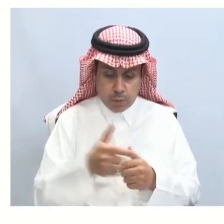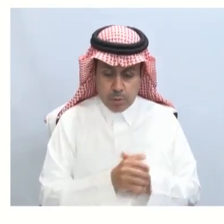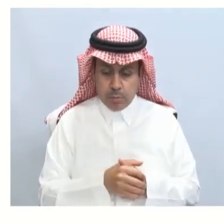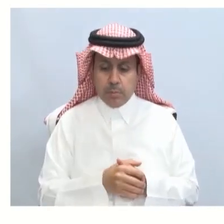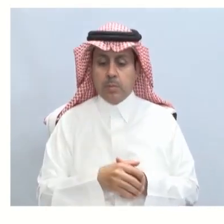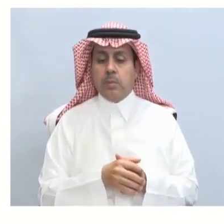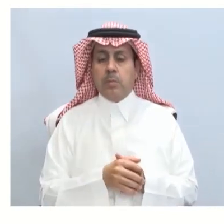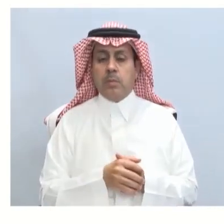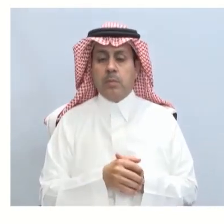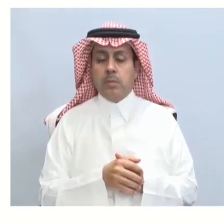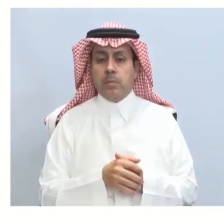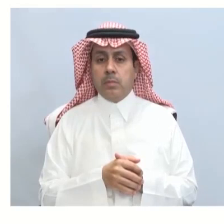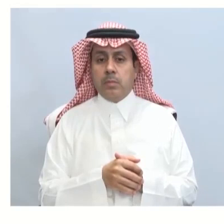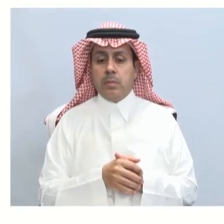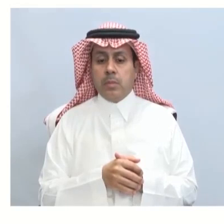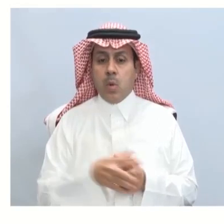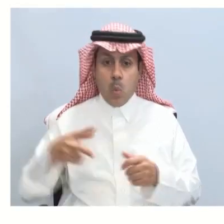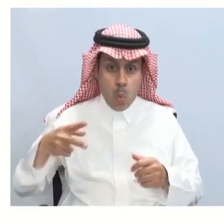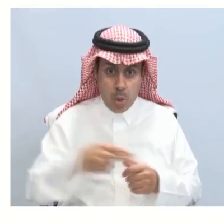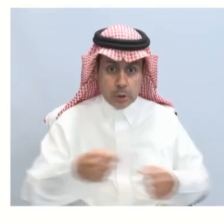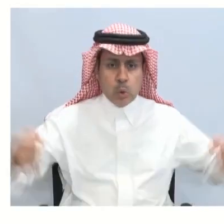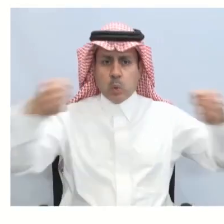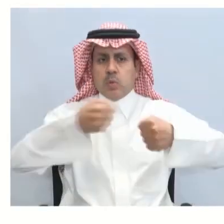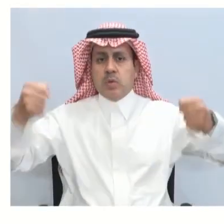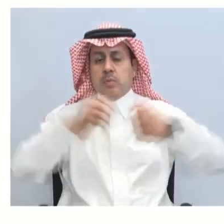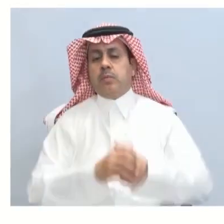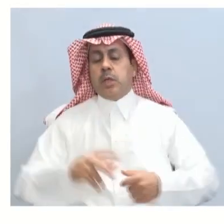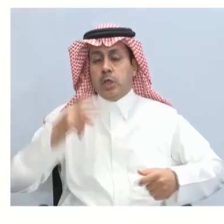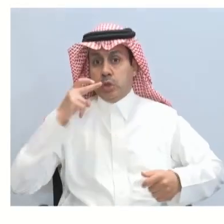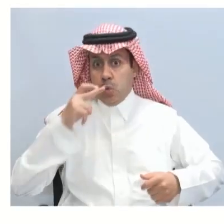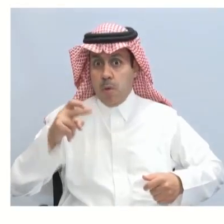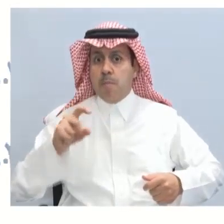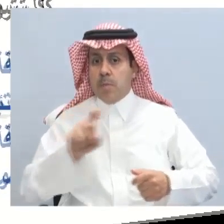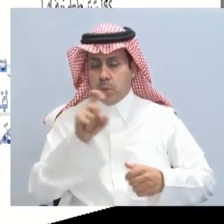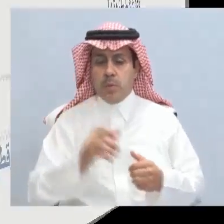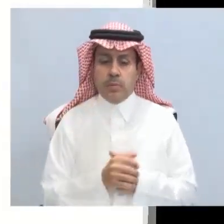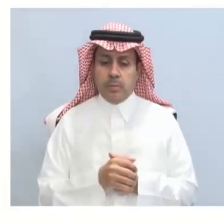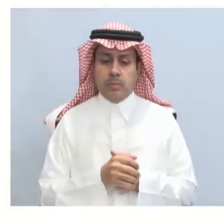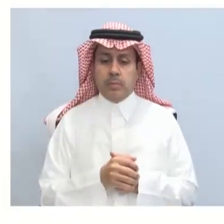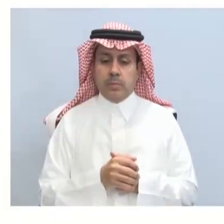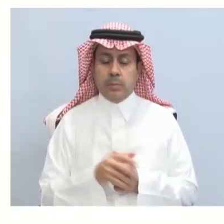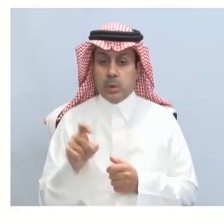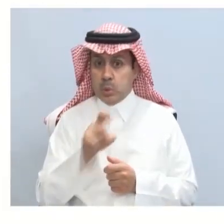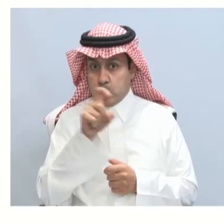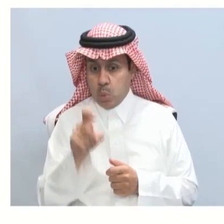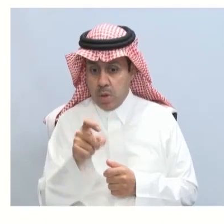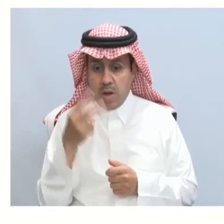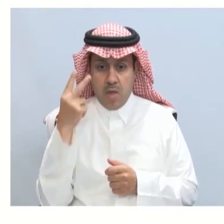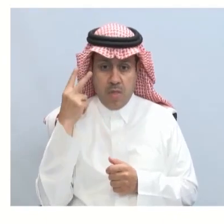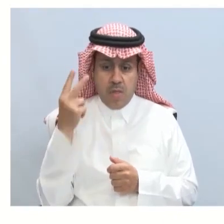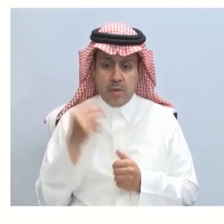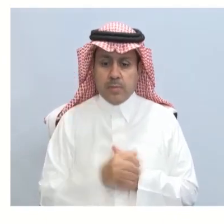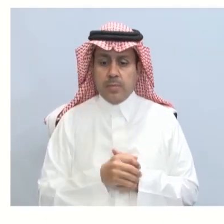لنفي الغرض عنها وقطع الخصومه اذا هذا جواب هذا السؤال ناتي الى سؤال اخر